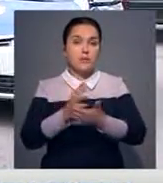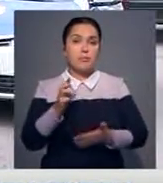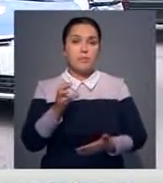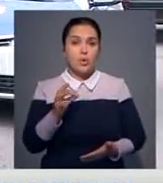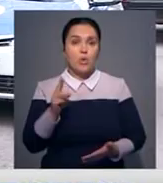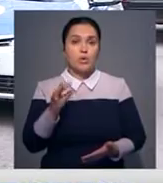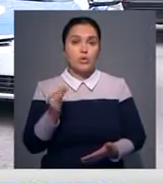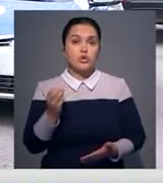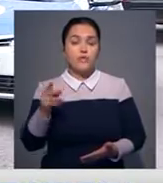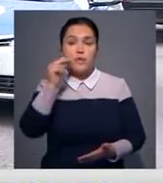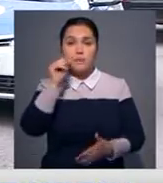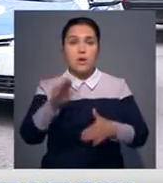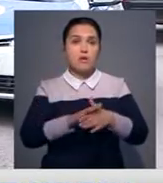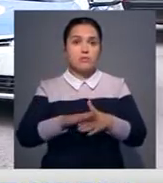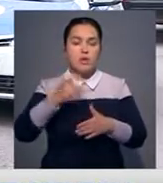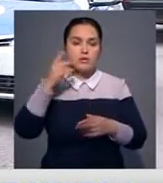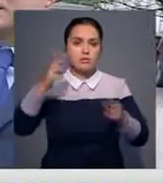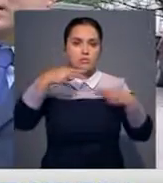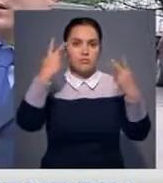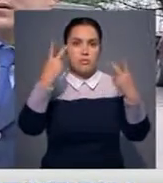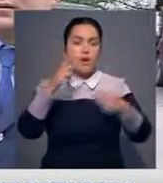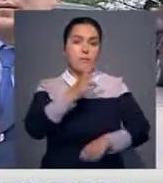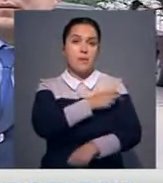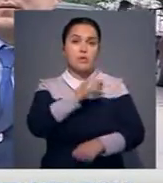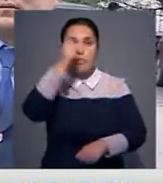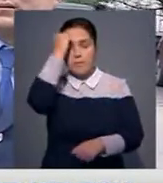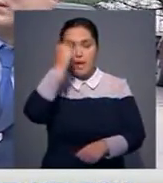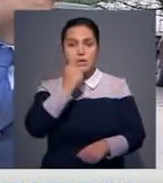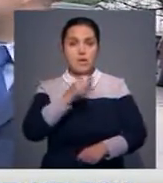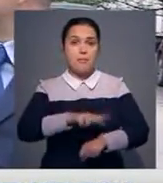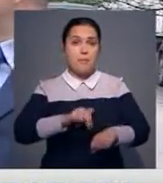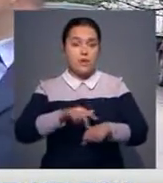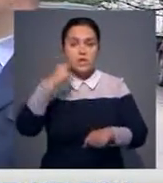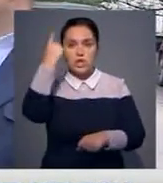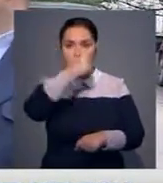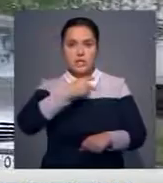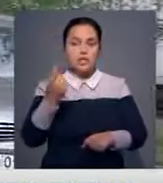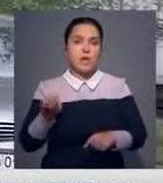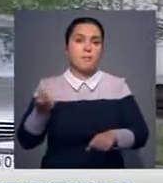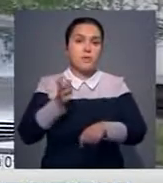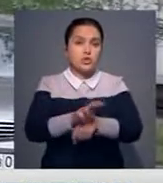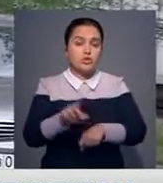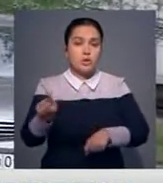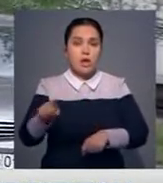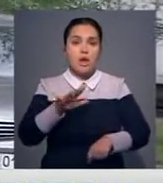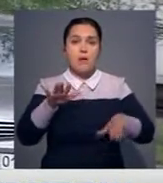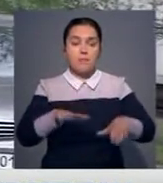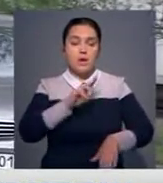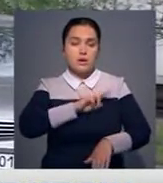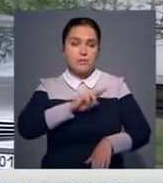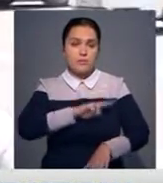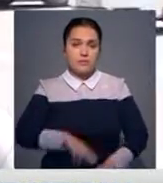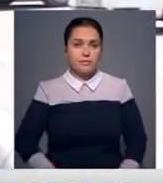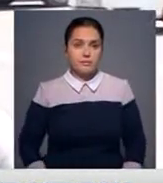Бокушева рассказали, когда он пришел в себя в больнице. Чтобы поблагодарить полицейских, мужчина лично пришел в полк дорожно-патрульной полиции столичного